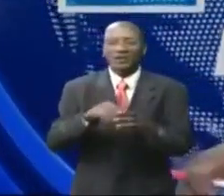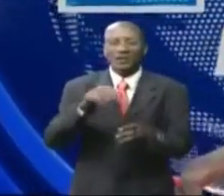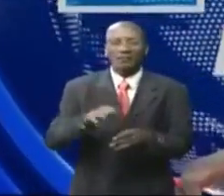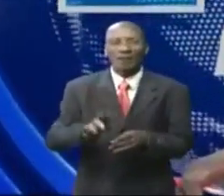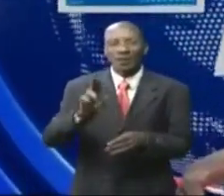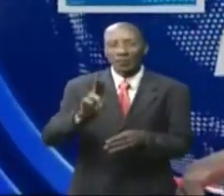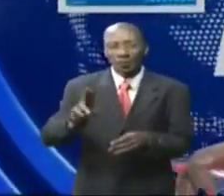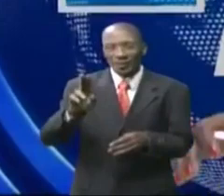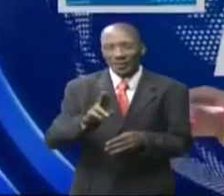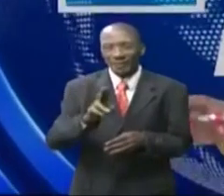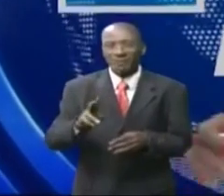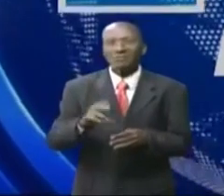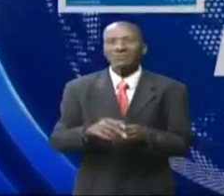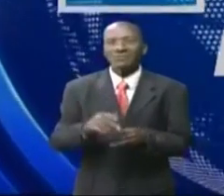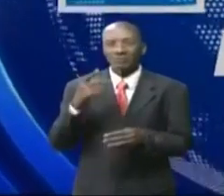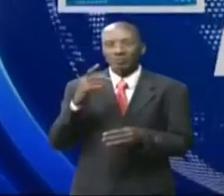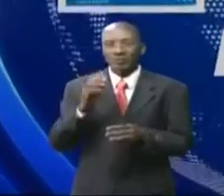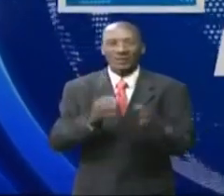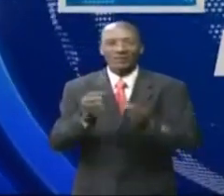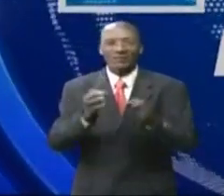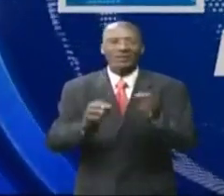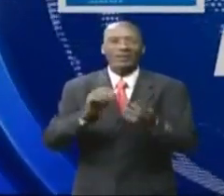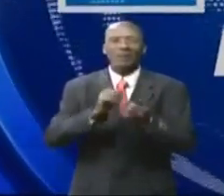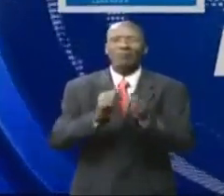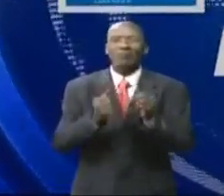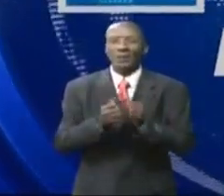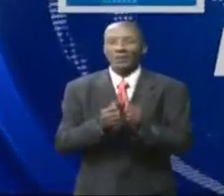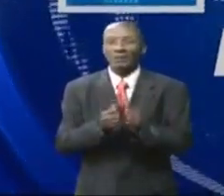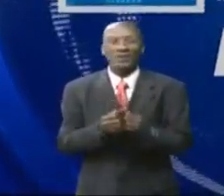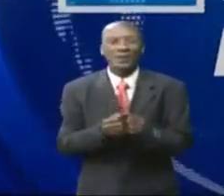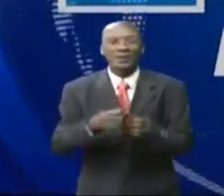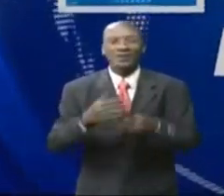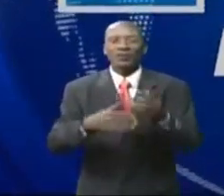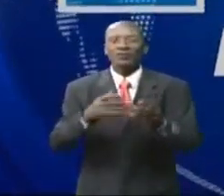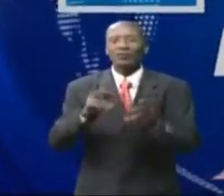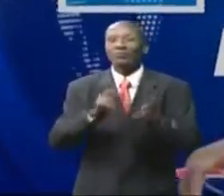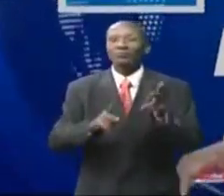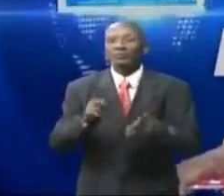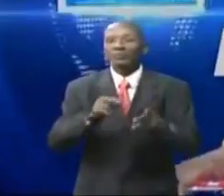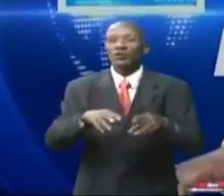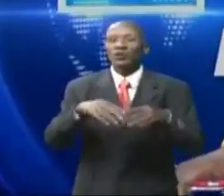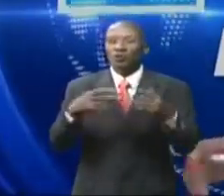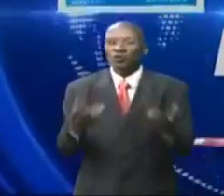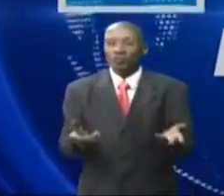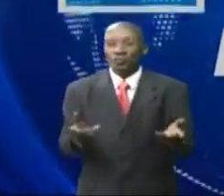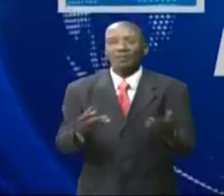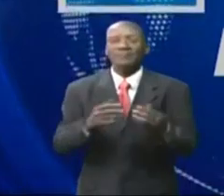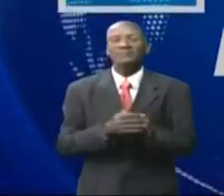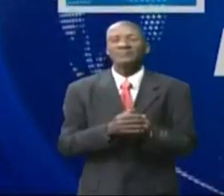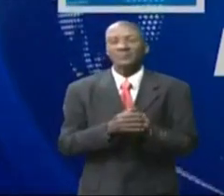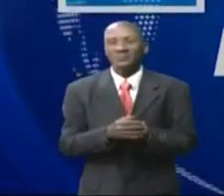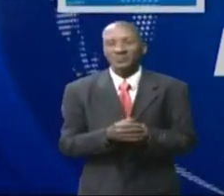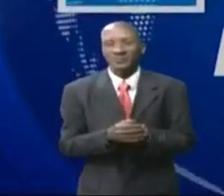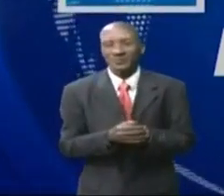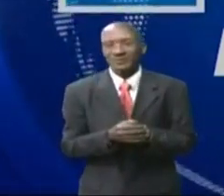bilan positif des différentes réformes entreprises pour le redressement de l'administration publique. Cédric